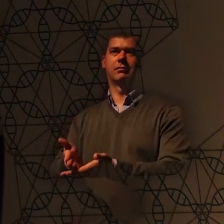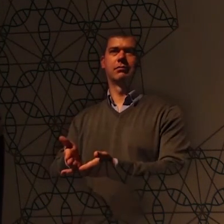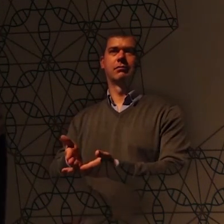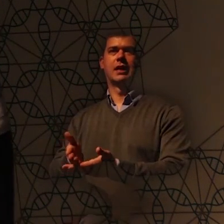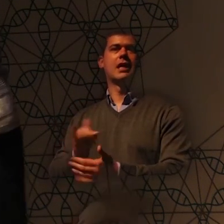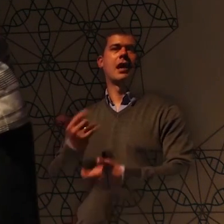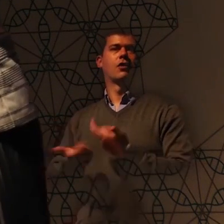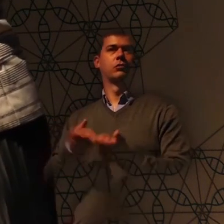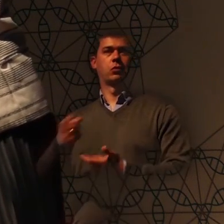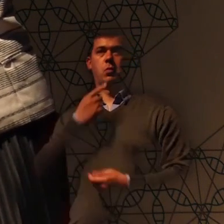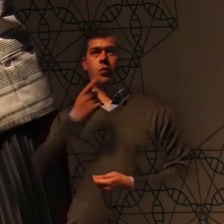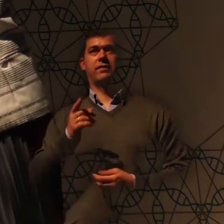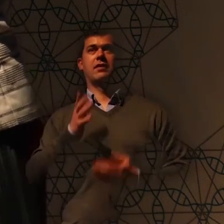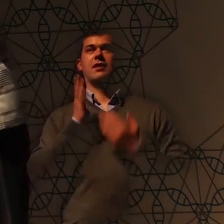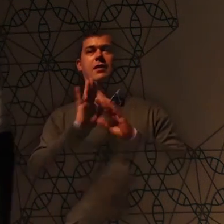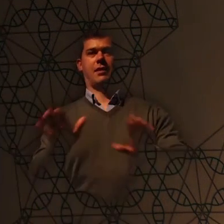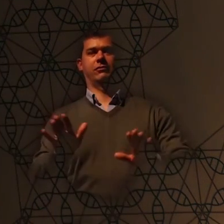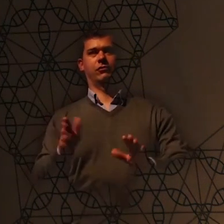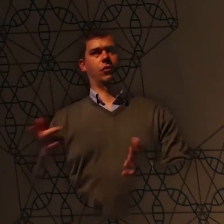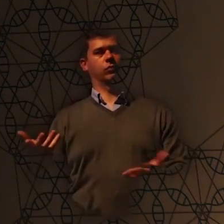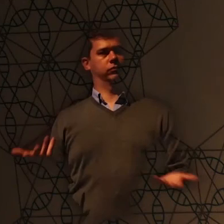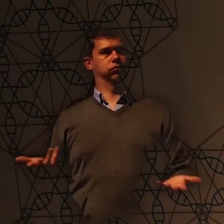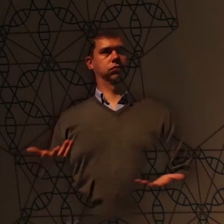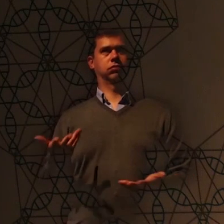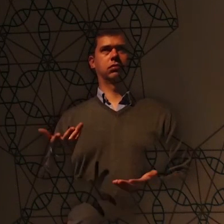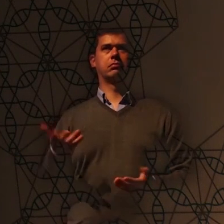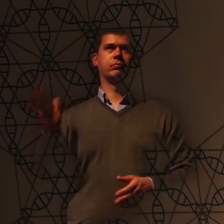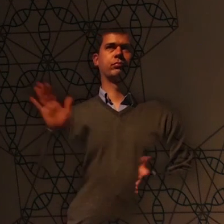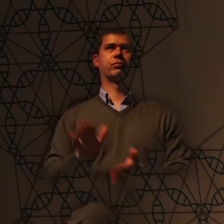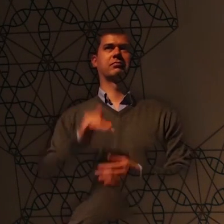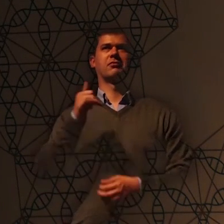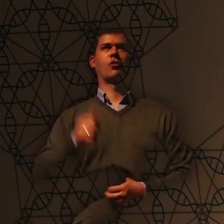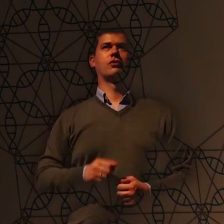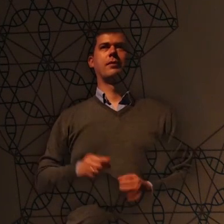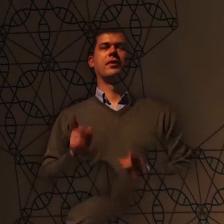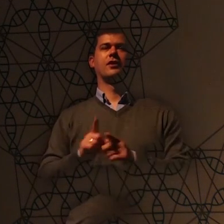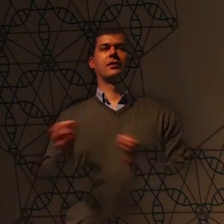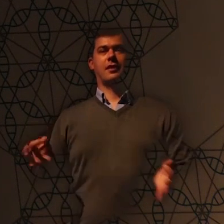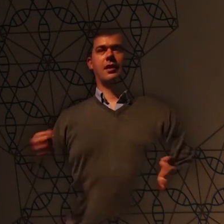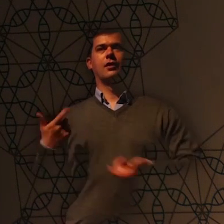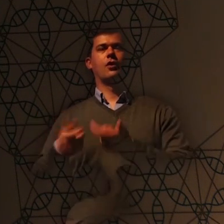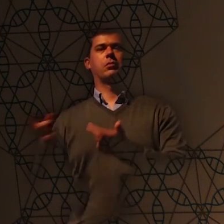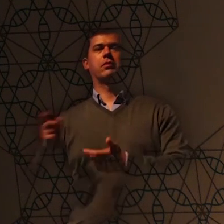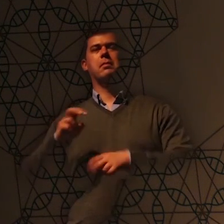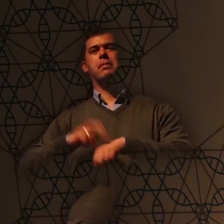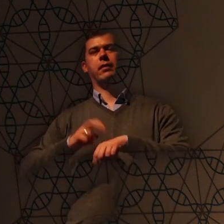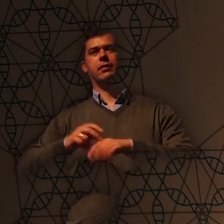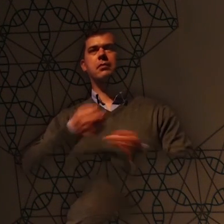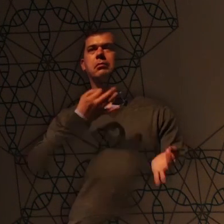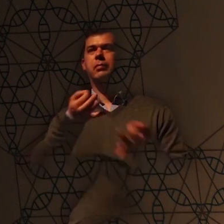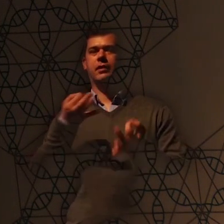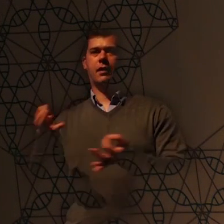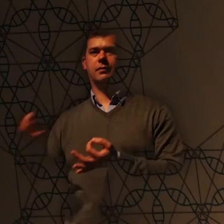WC fa nienawiści z którą oni też się stykają teraz robię zupełnie inny temat badania w różnych sądach na